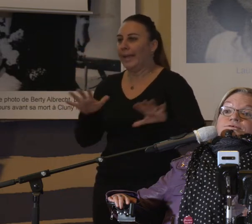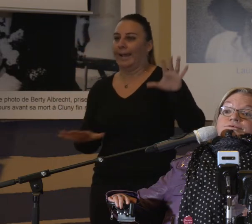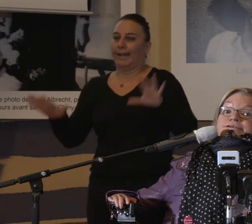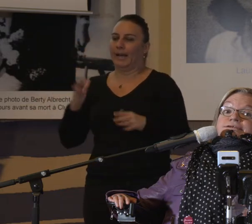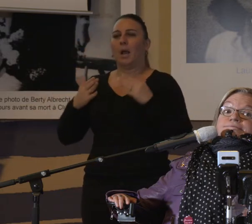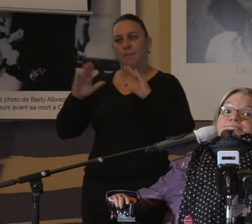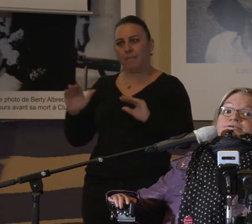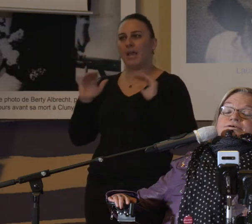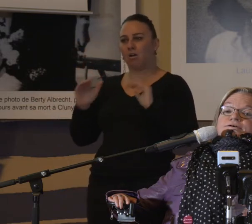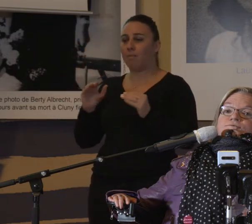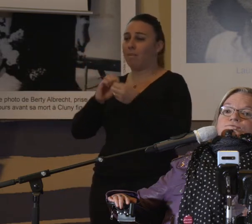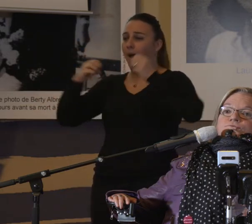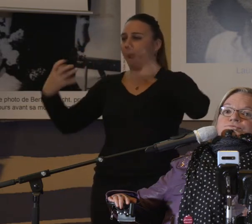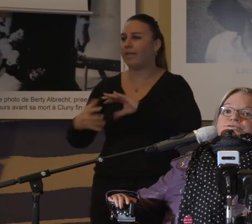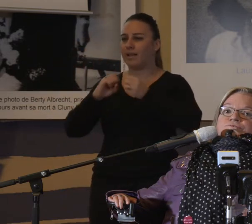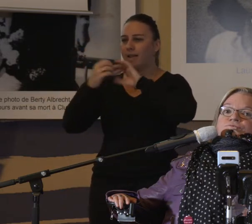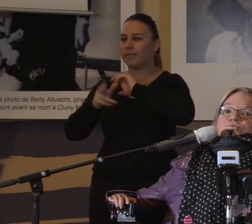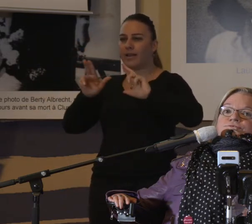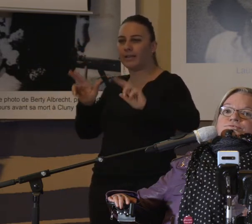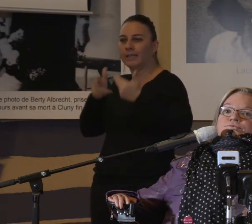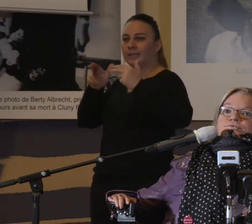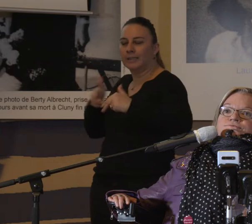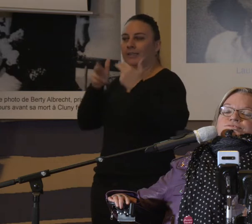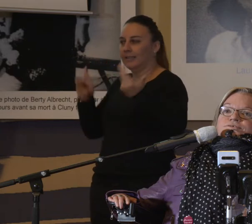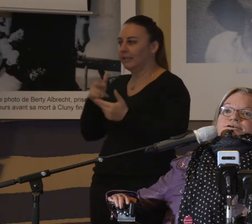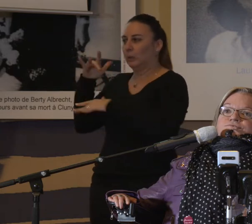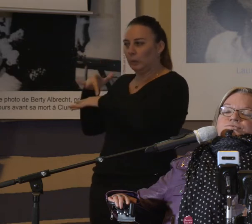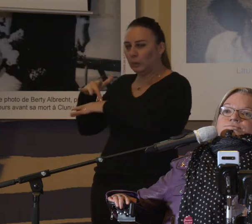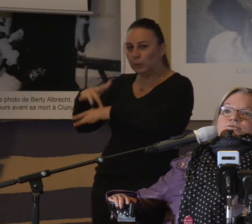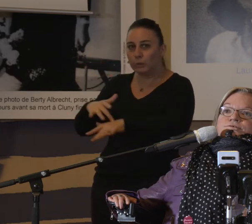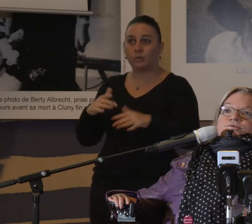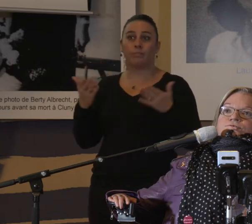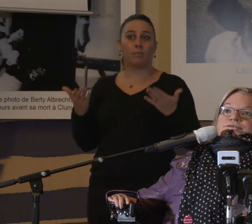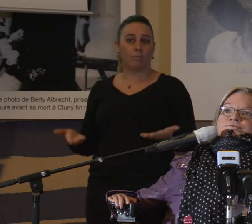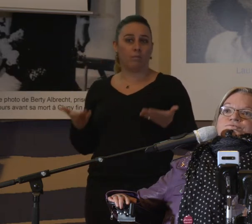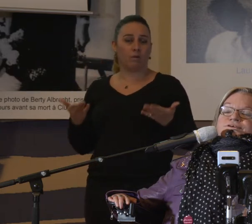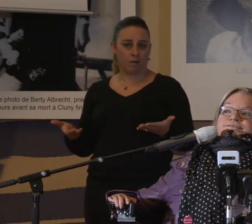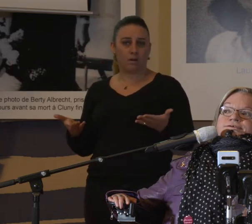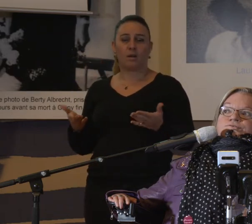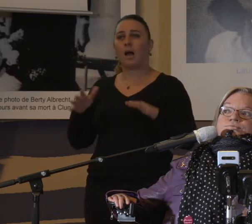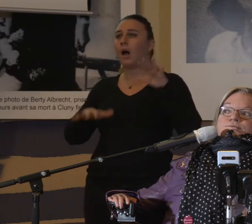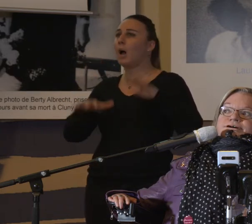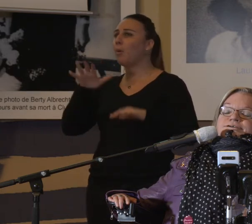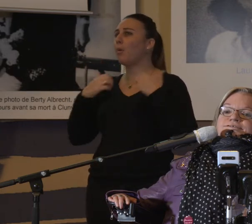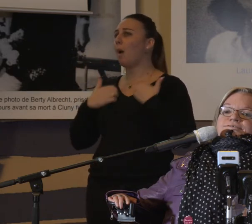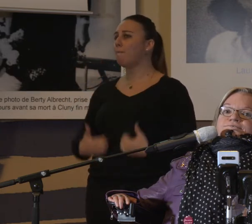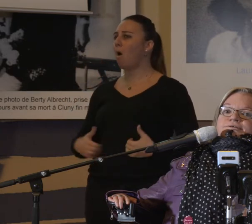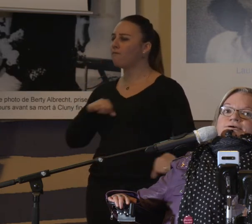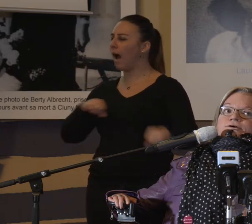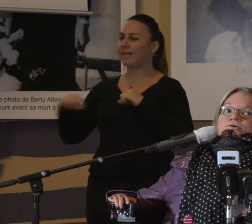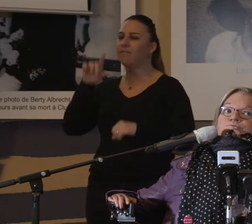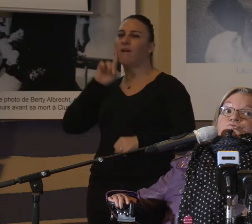événements en ligne. On continue, il faut savoir qu'actuellement, on est une vingtaine de membres